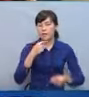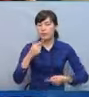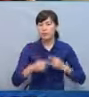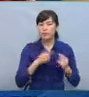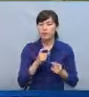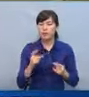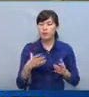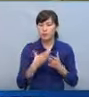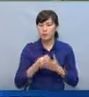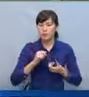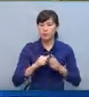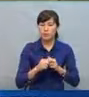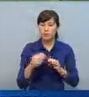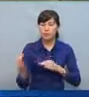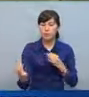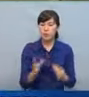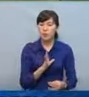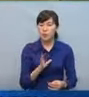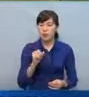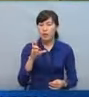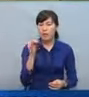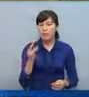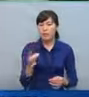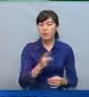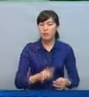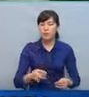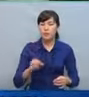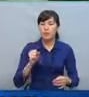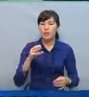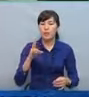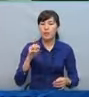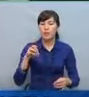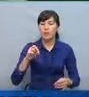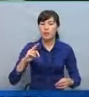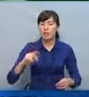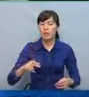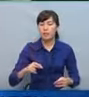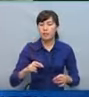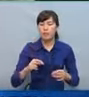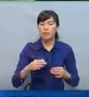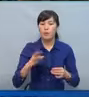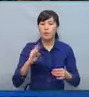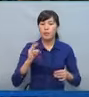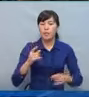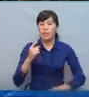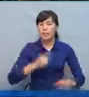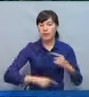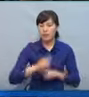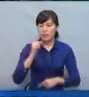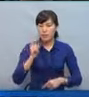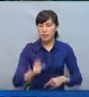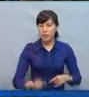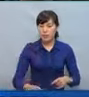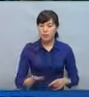тұрғындар өз мәселелерін ортаға салды. Абай ауданына қарасты Жаңаталап елді мекенінің іргесінде отанына оралған қандастарымыз